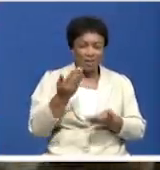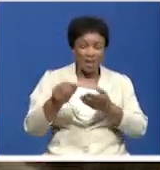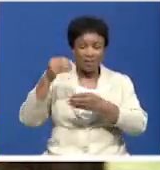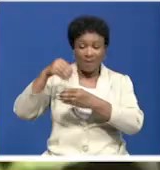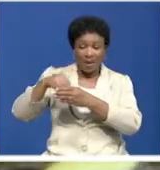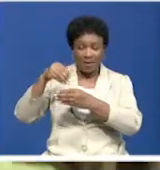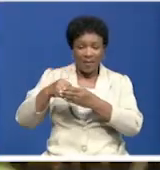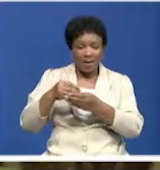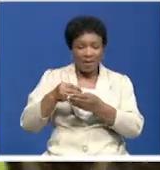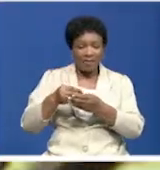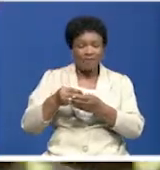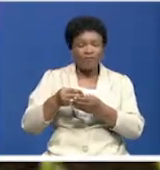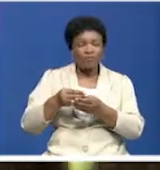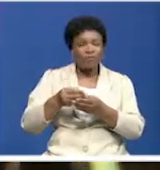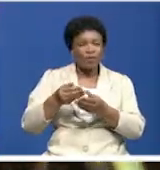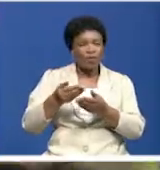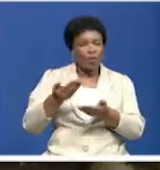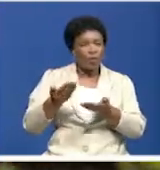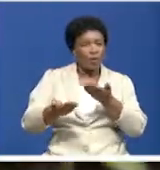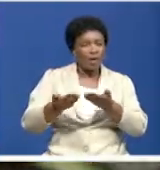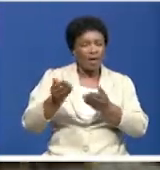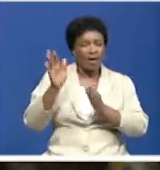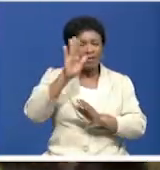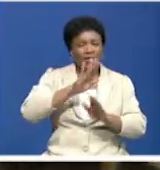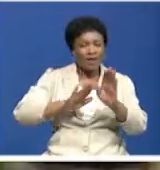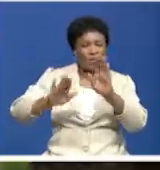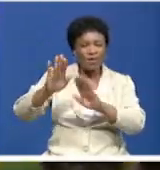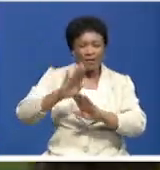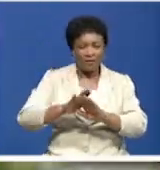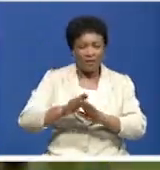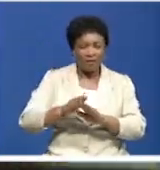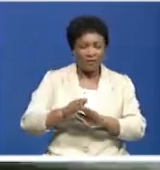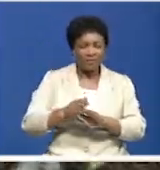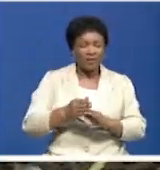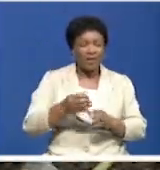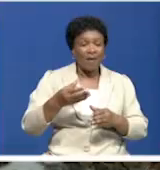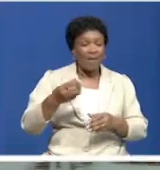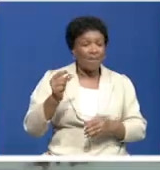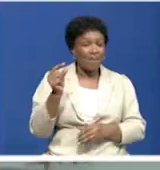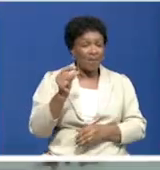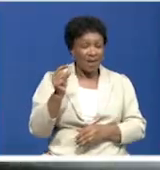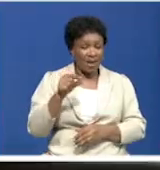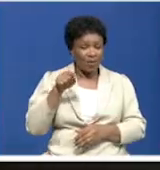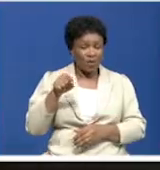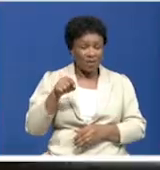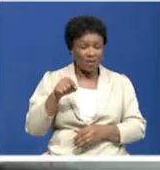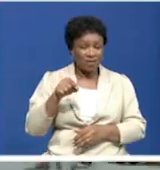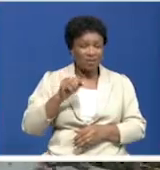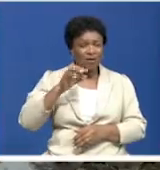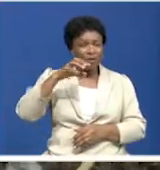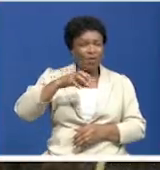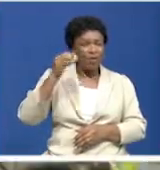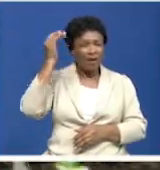inana na geografia Ya Ene husa uzala huu wa mbu za nyanya una ofy na kampuni Ya esd huk mko kilimanjaro